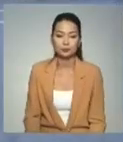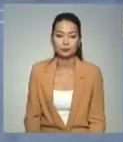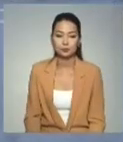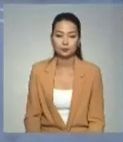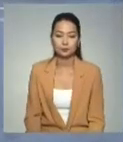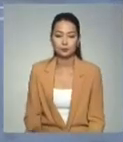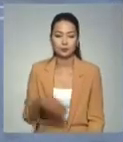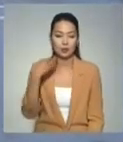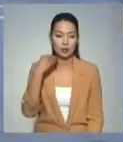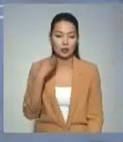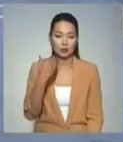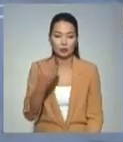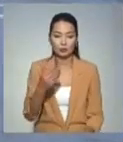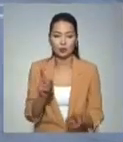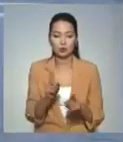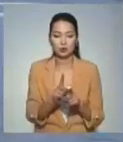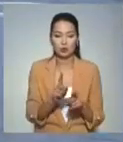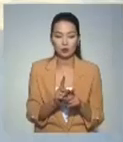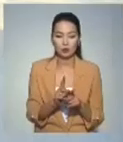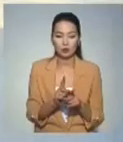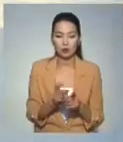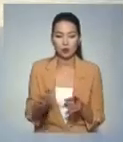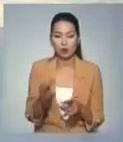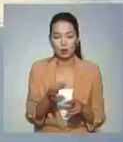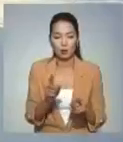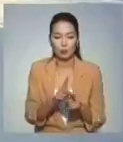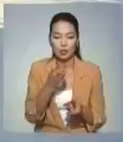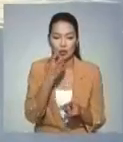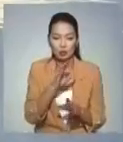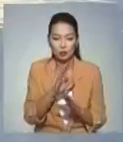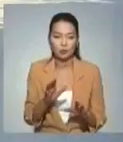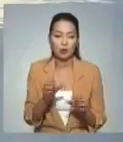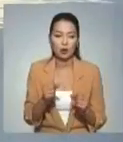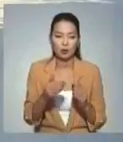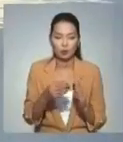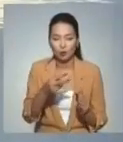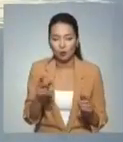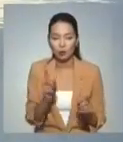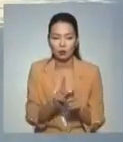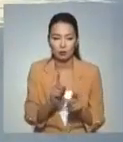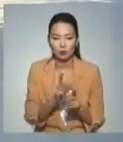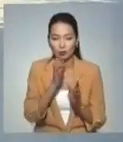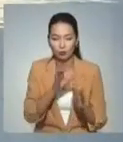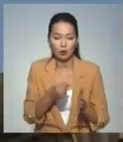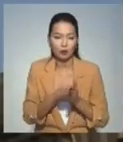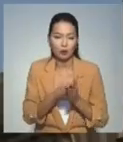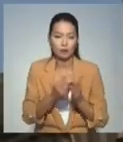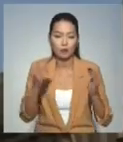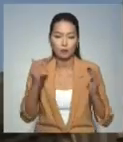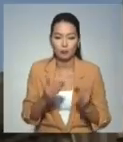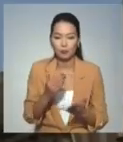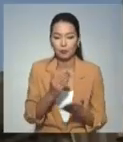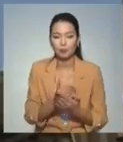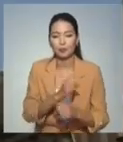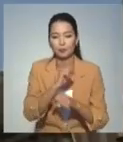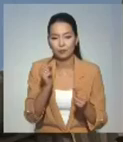кезер Ақтөбеде Москва, ГМЗ аудандары мен Товарный дом, Ақтөп Селмаш, Баубақ шажымдарда көгілдір отынның қысымы күрт төмендеп кеткен. Қаған